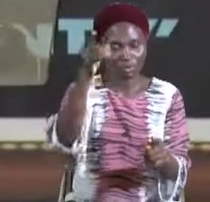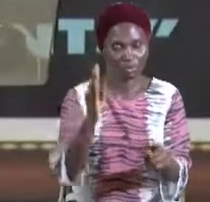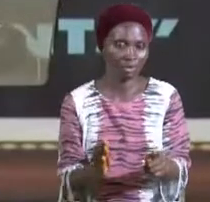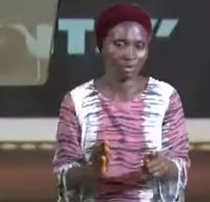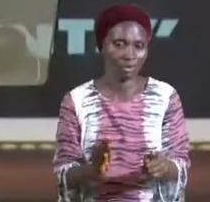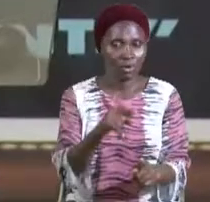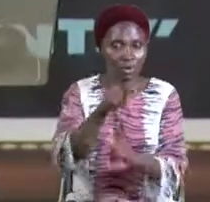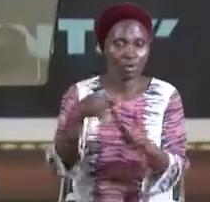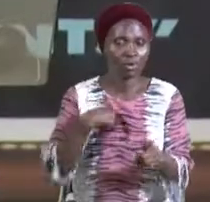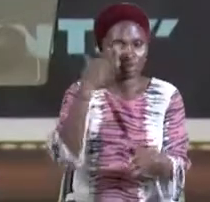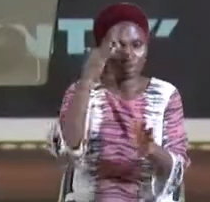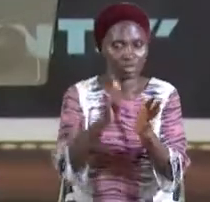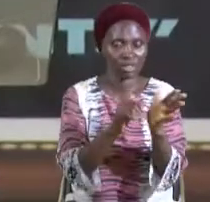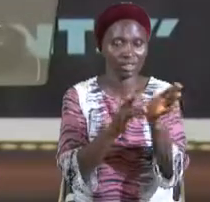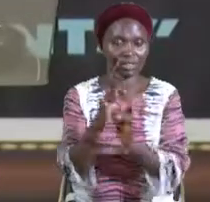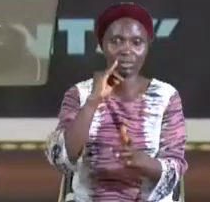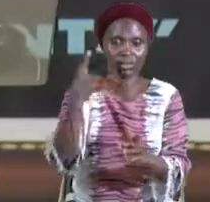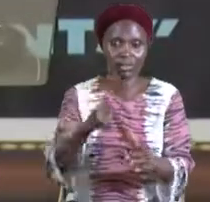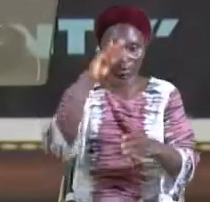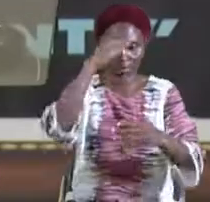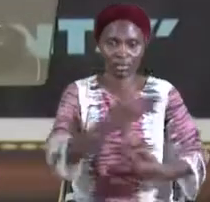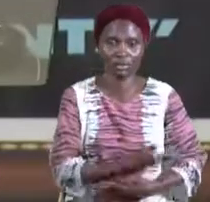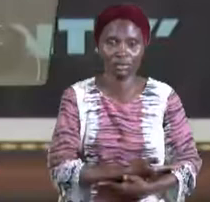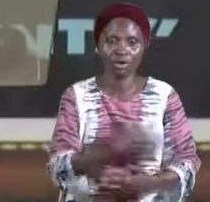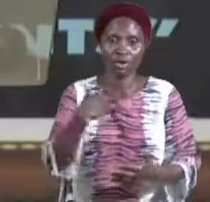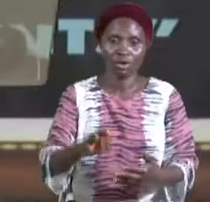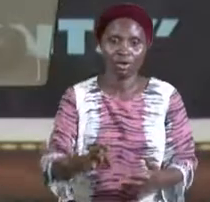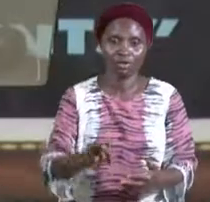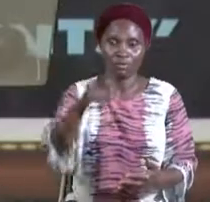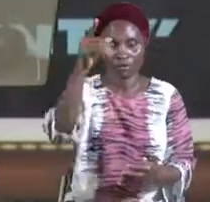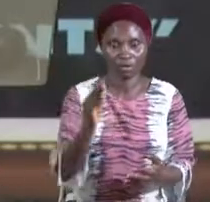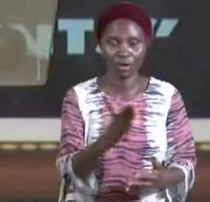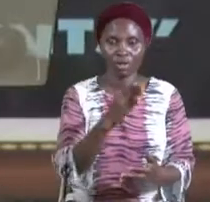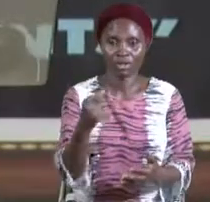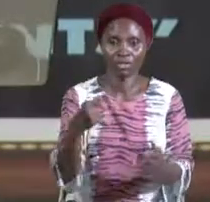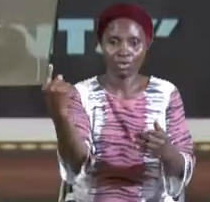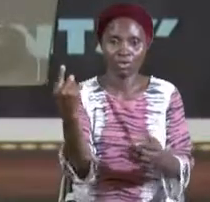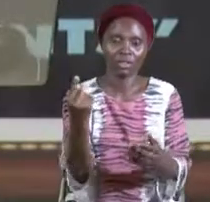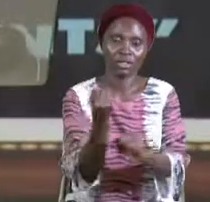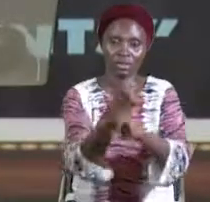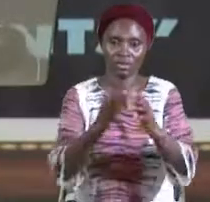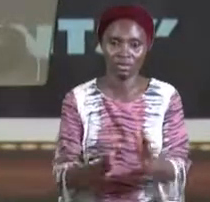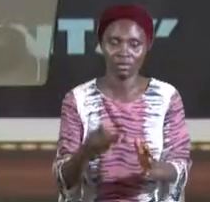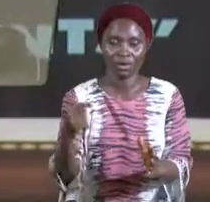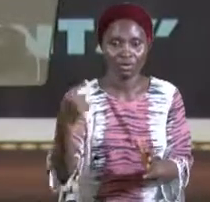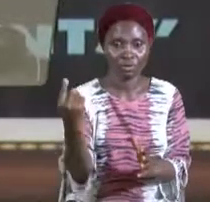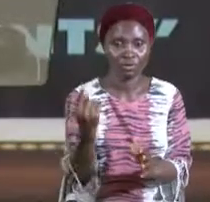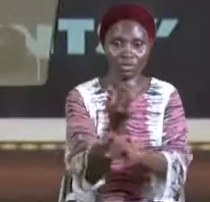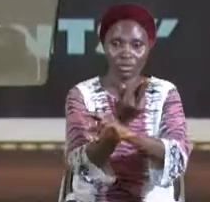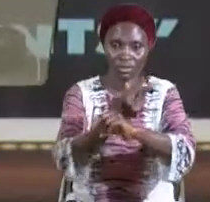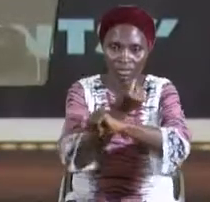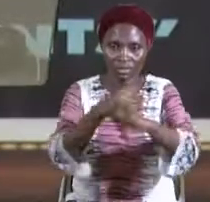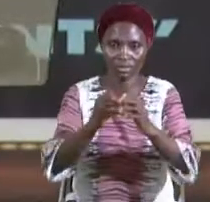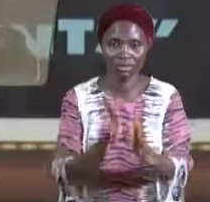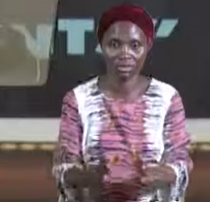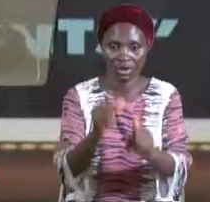est le Fils de Dieu, et que Jésus est le seul Sauveur, et que Jésus est le seul Rédempteur, le Père au